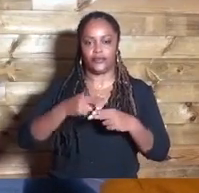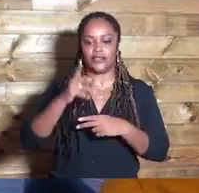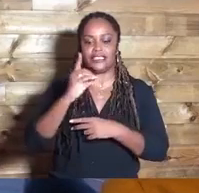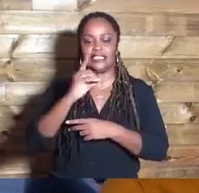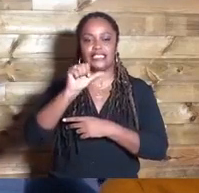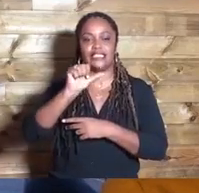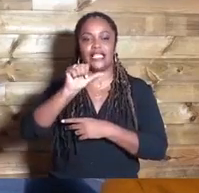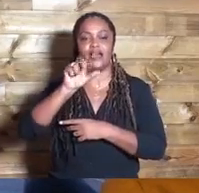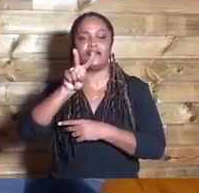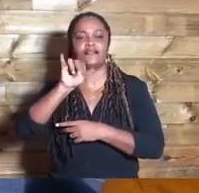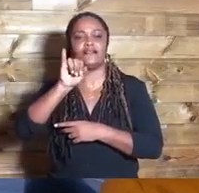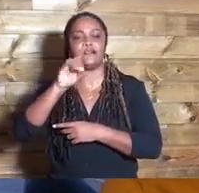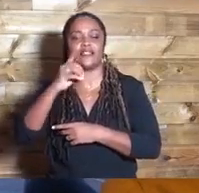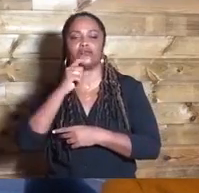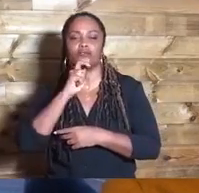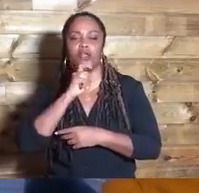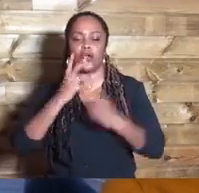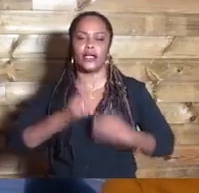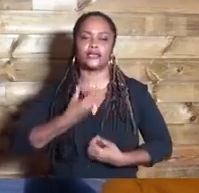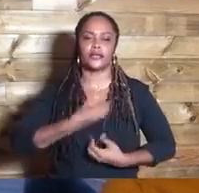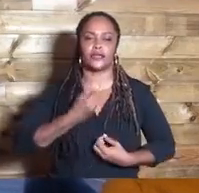bravo, madame.